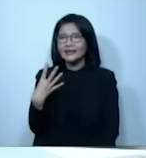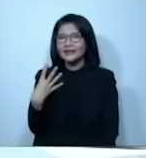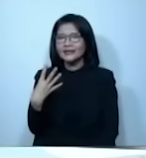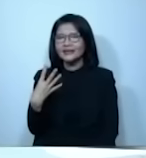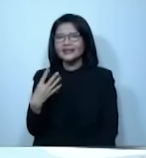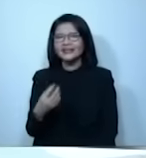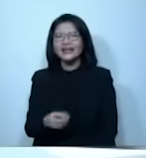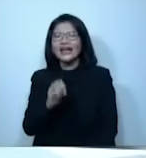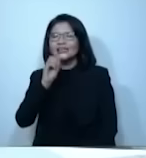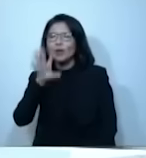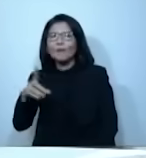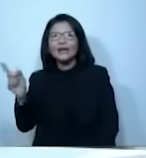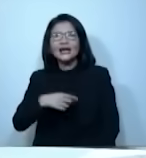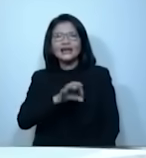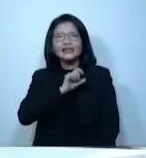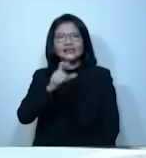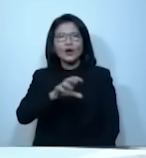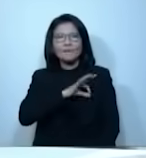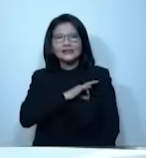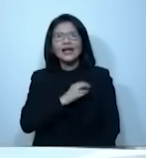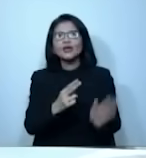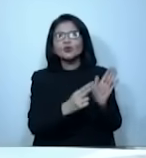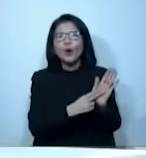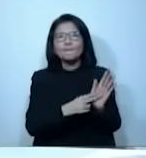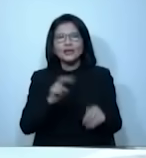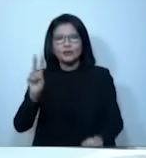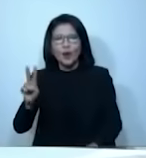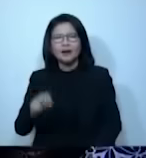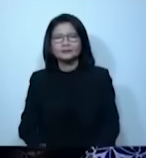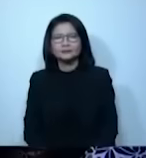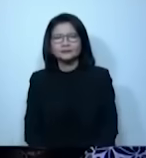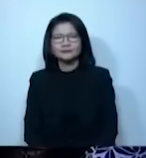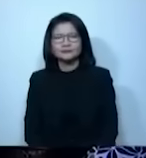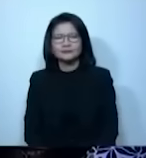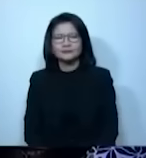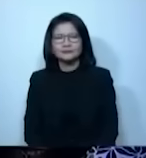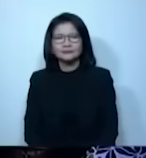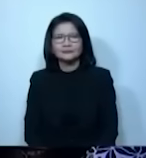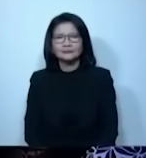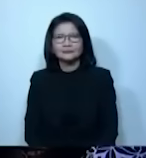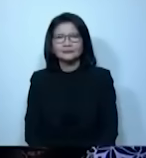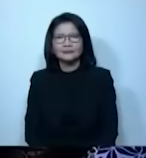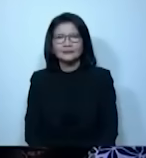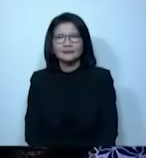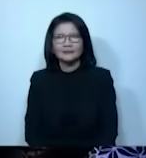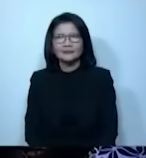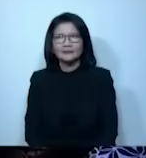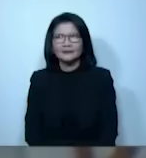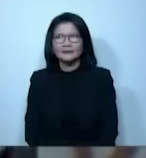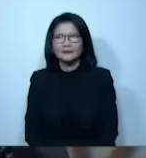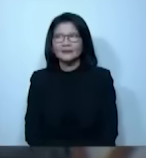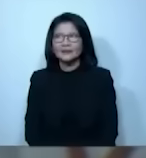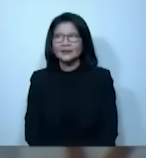persil Presiden nomor urut du waktu Bapak 1 menit dimulai dari sekarang fenomena ordal